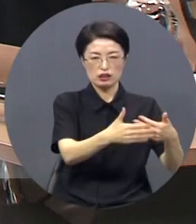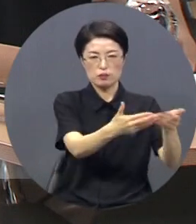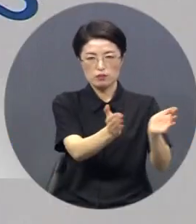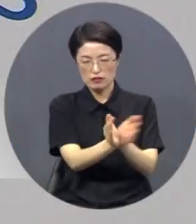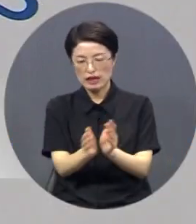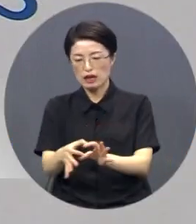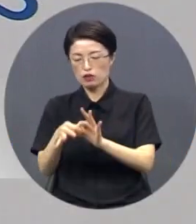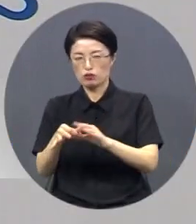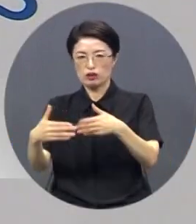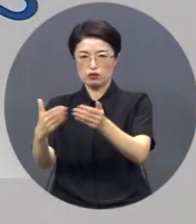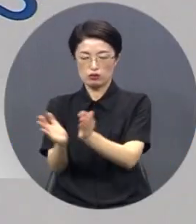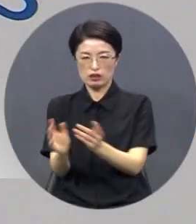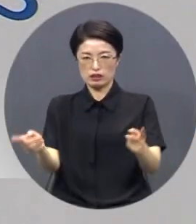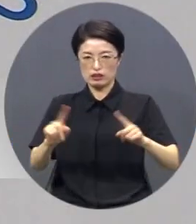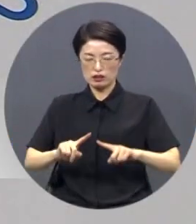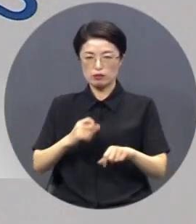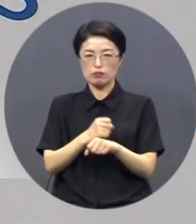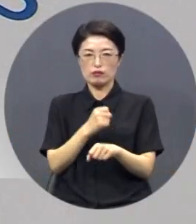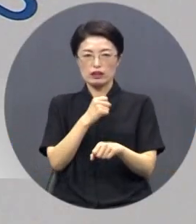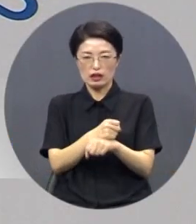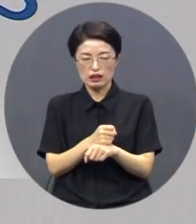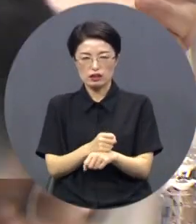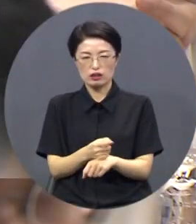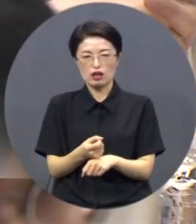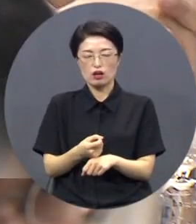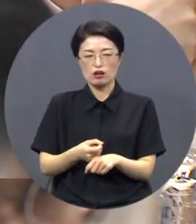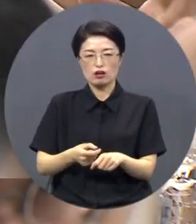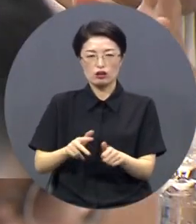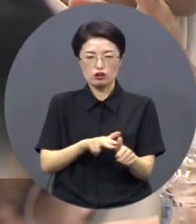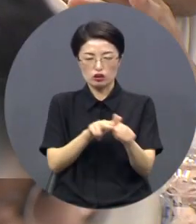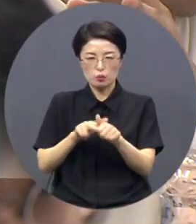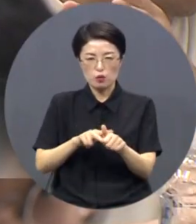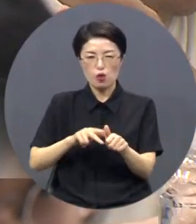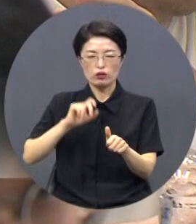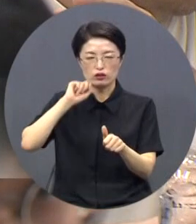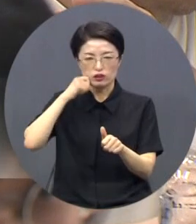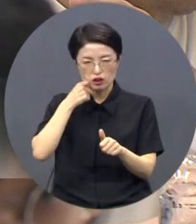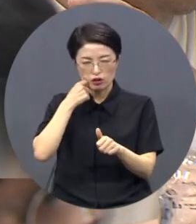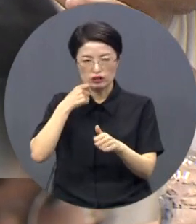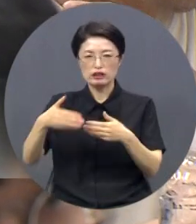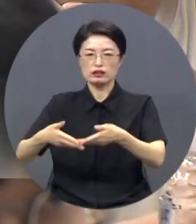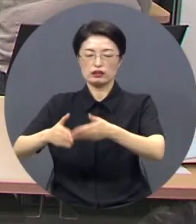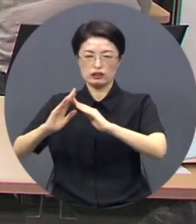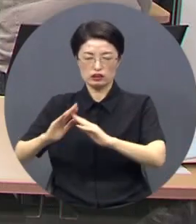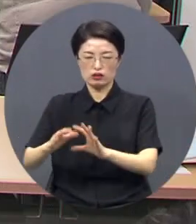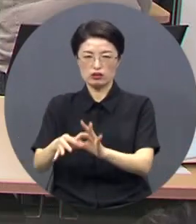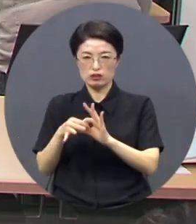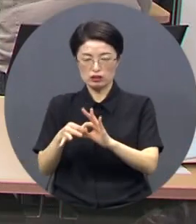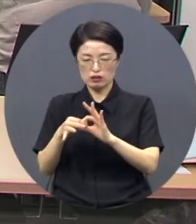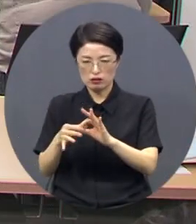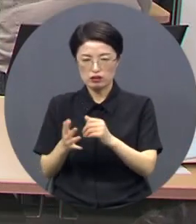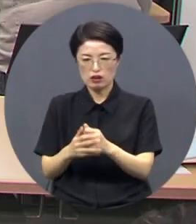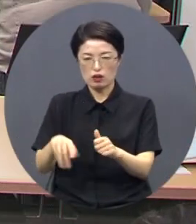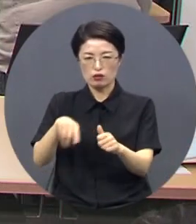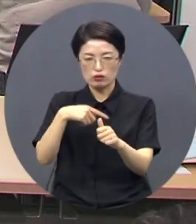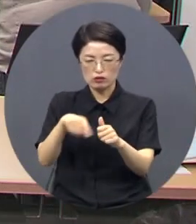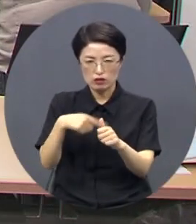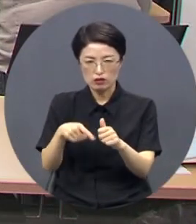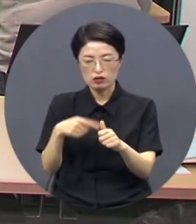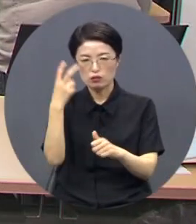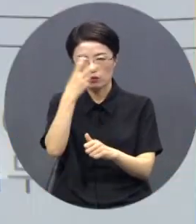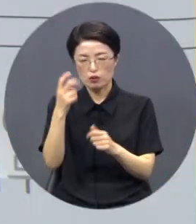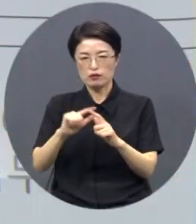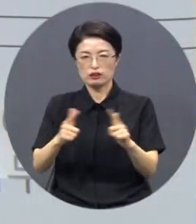참여해 지역 중소기업이나 취약시설을 대상으로 정보 보호 교육과 취약점 점검 등의 역할을 하게